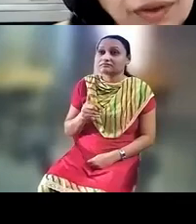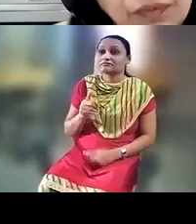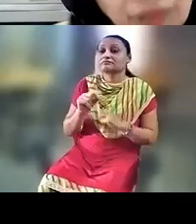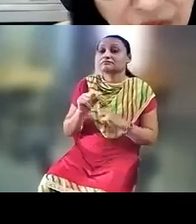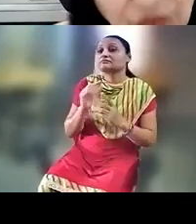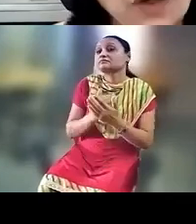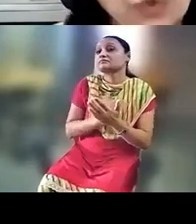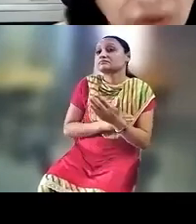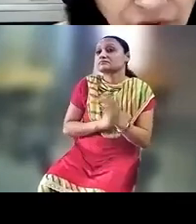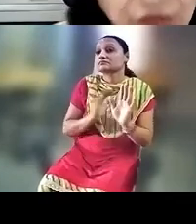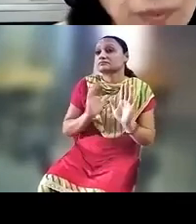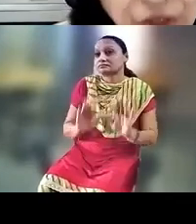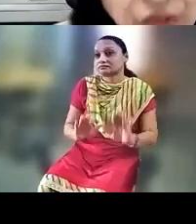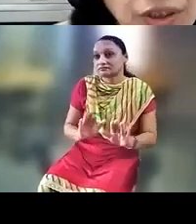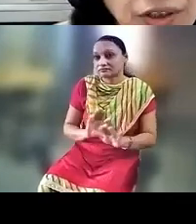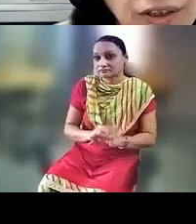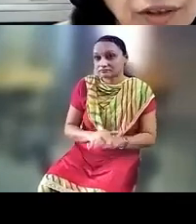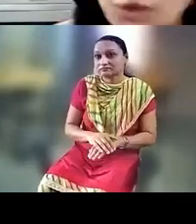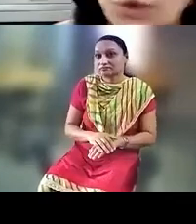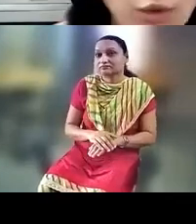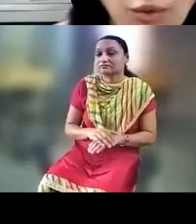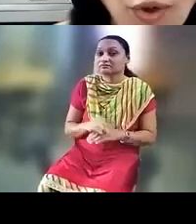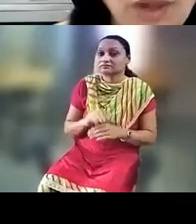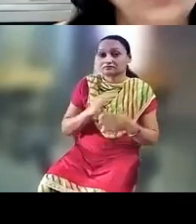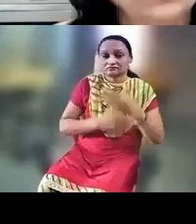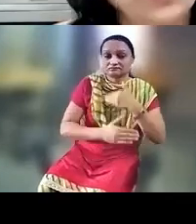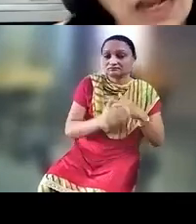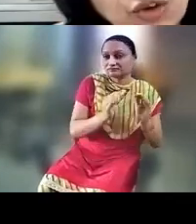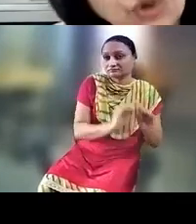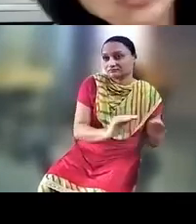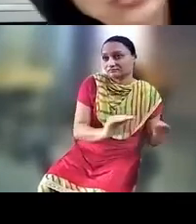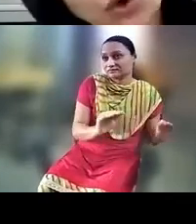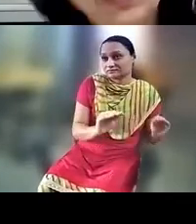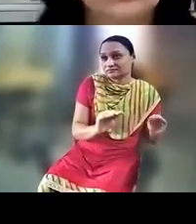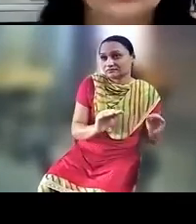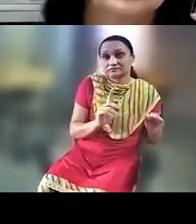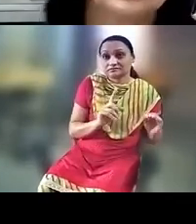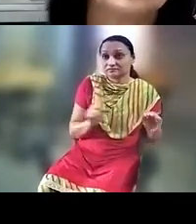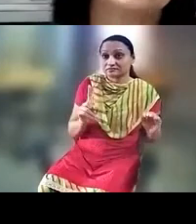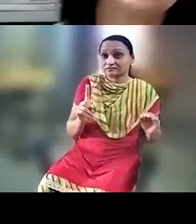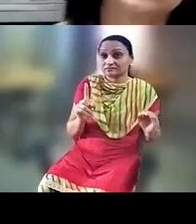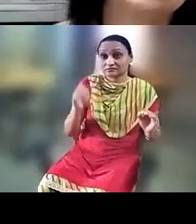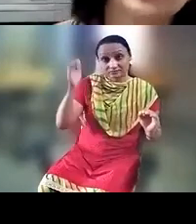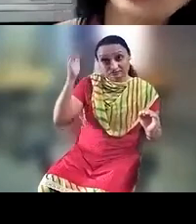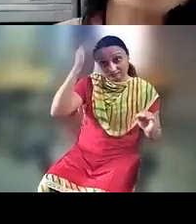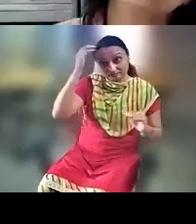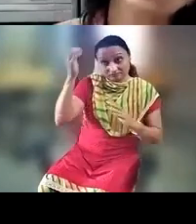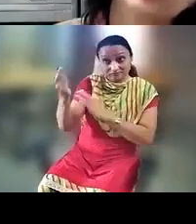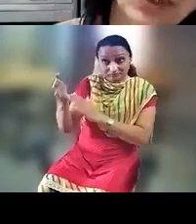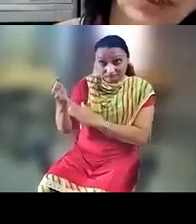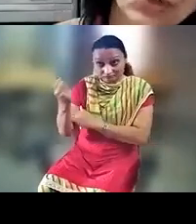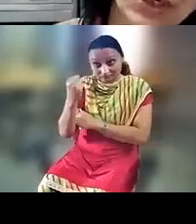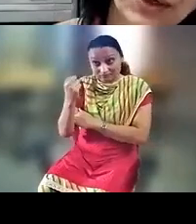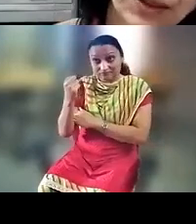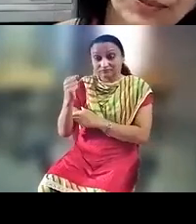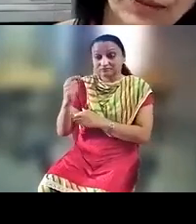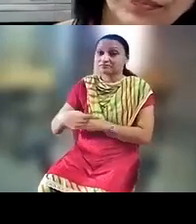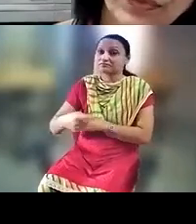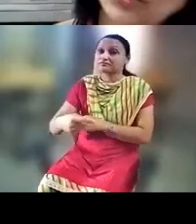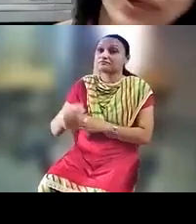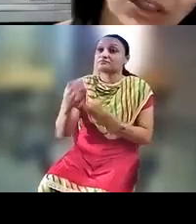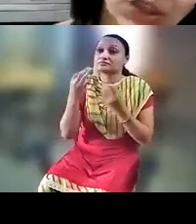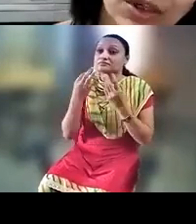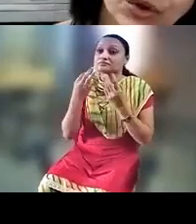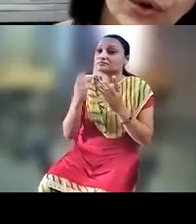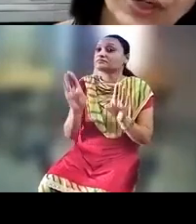children with special children? No. Actually तो स्कूल मेंटल हेल्थ इंटरवेंशन रेगुलर स्कूल्स में भी नहीं चल रहे अभी,